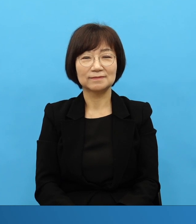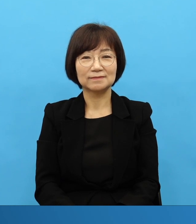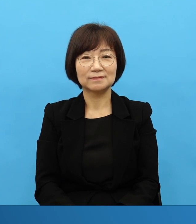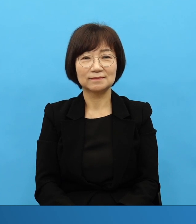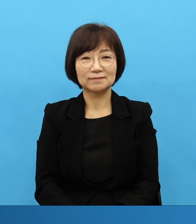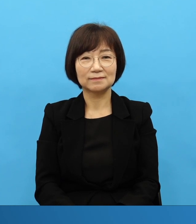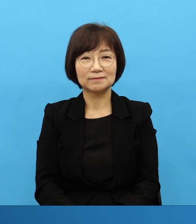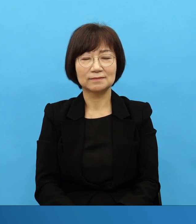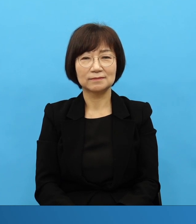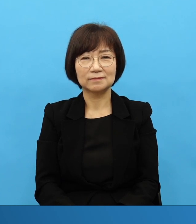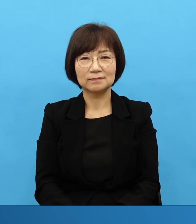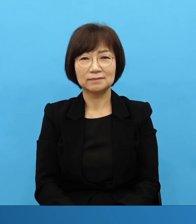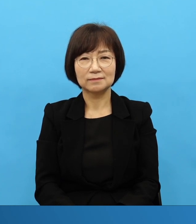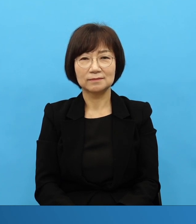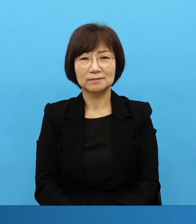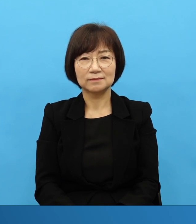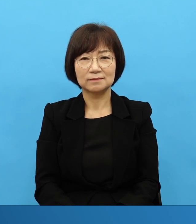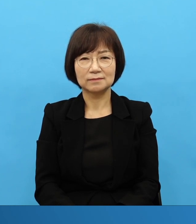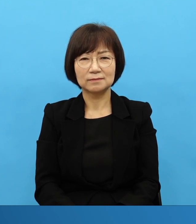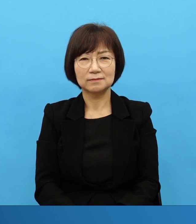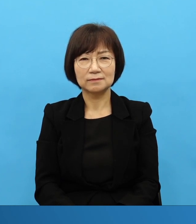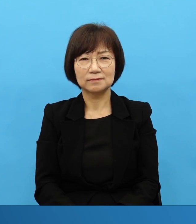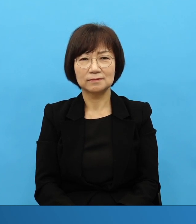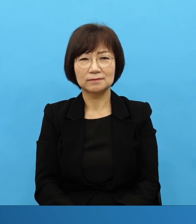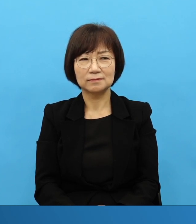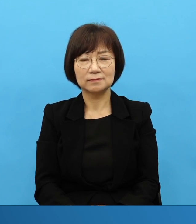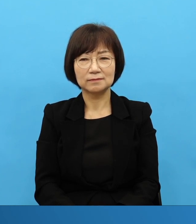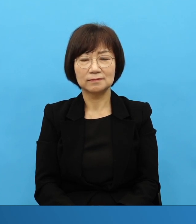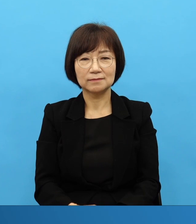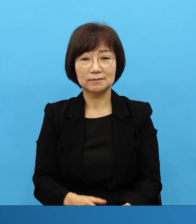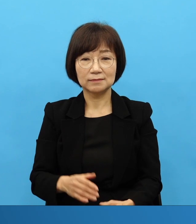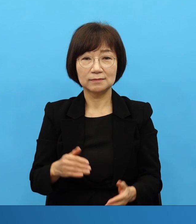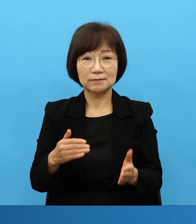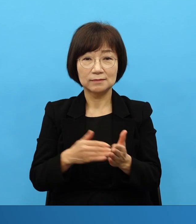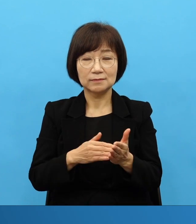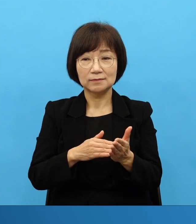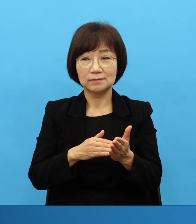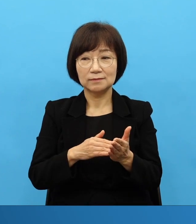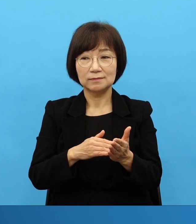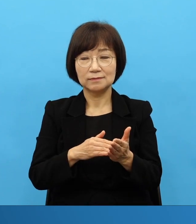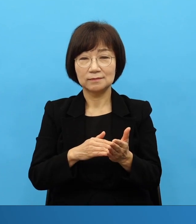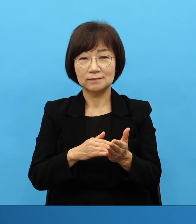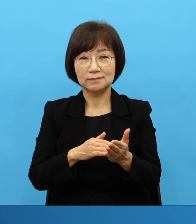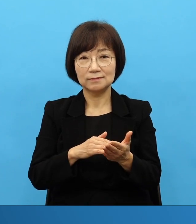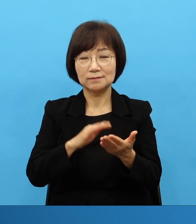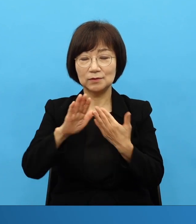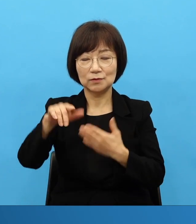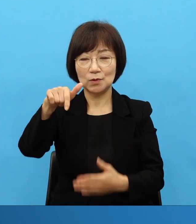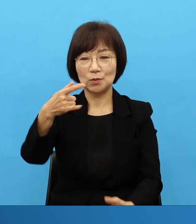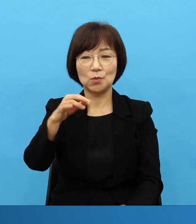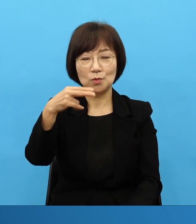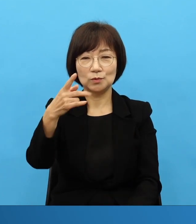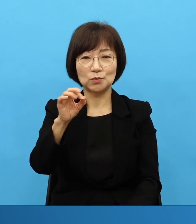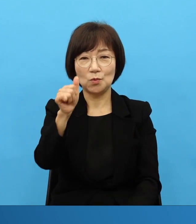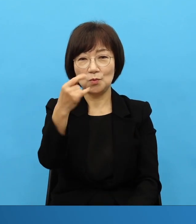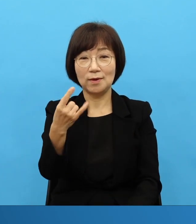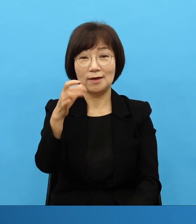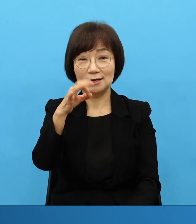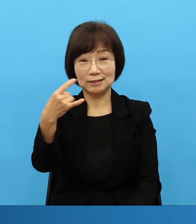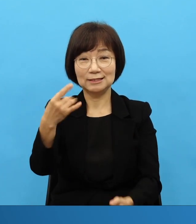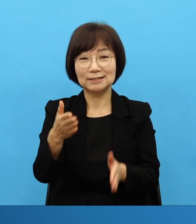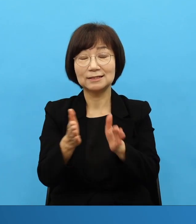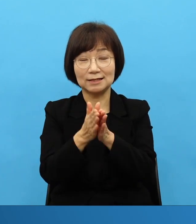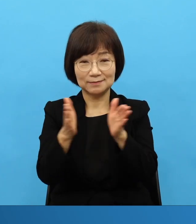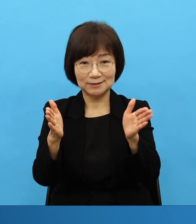benediction. 마친 후에 우리 2022년 공동회의를 시작하도록 하겠습니다. Afterwards, we'll have a general meeting for the